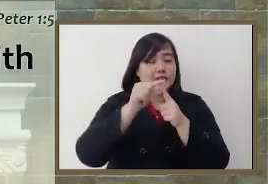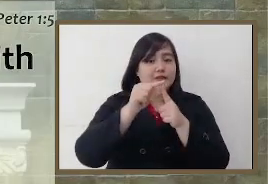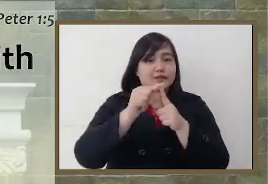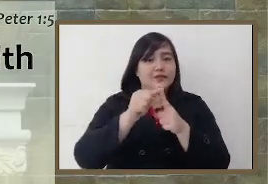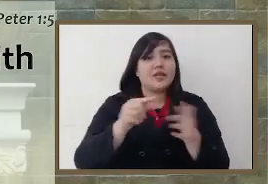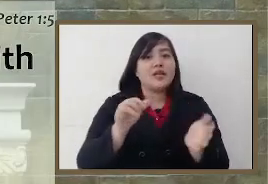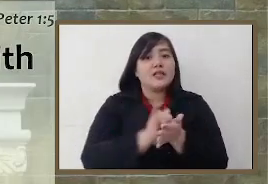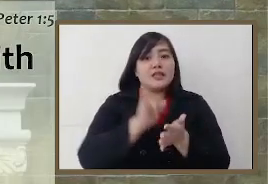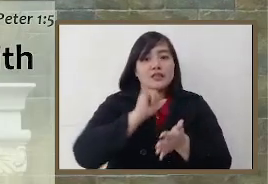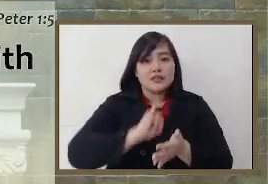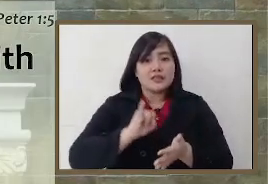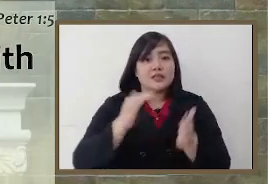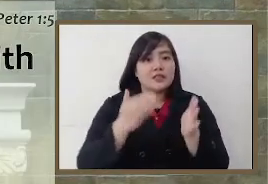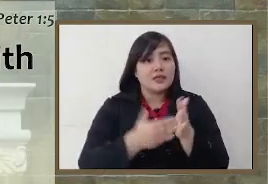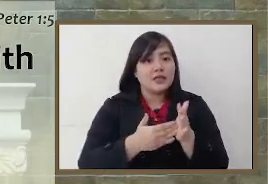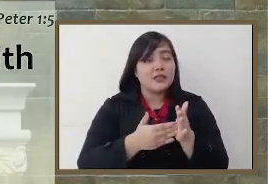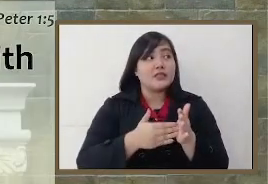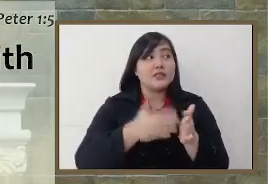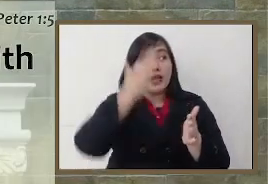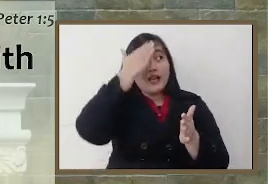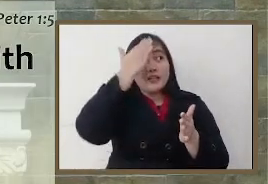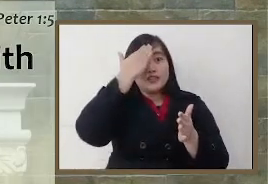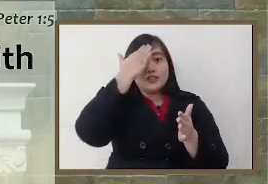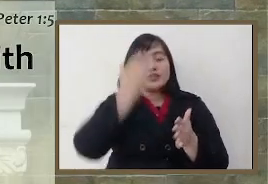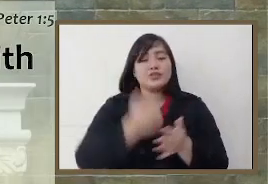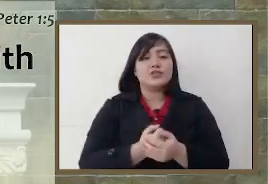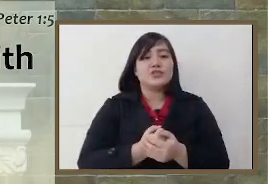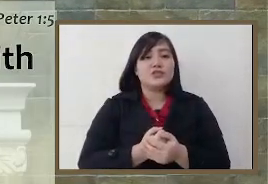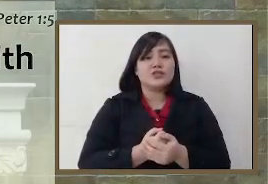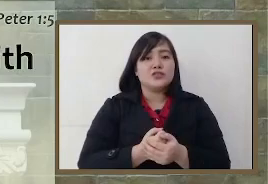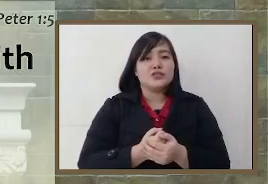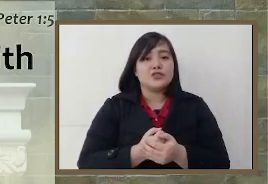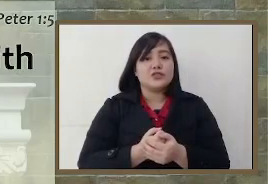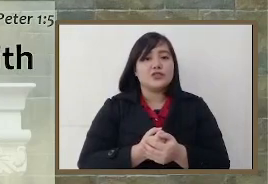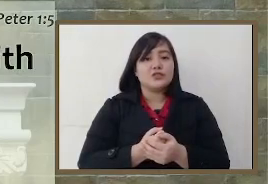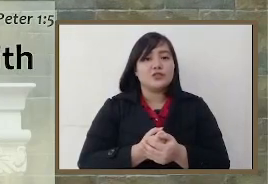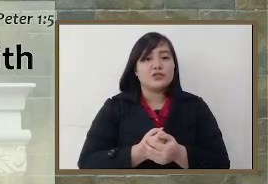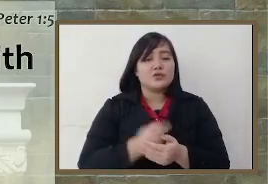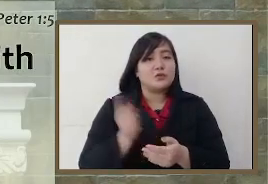that is, again, knowledge. Kailangan po natin ng